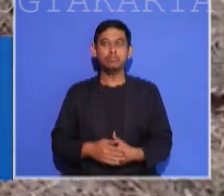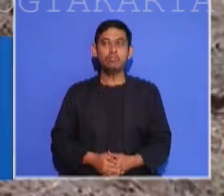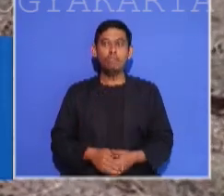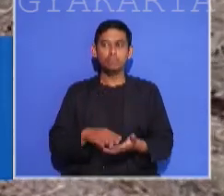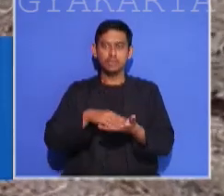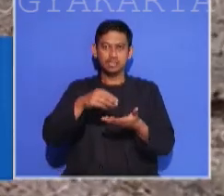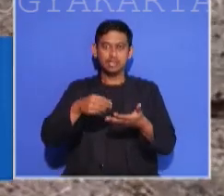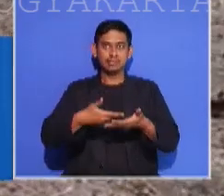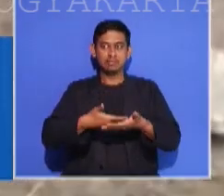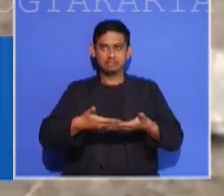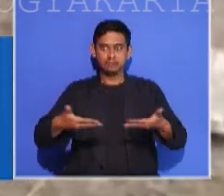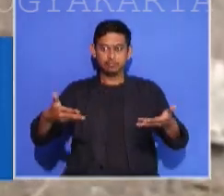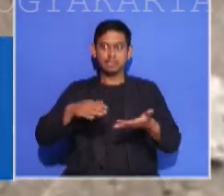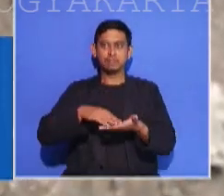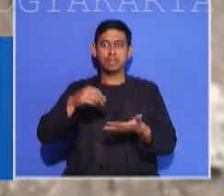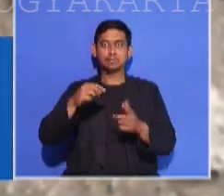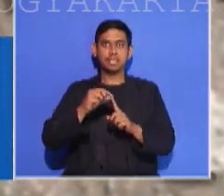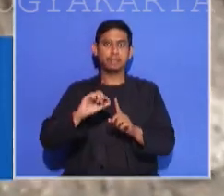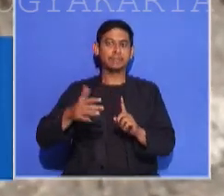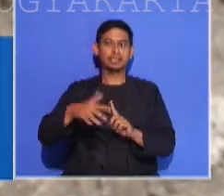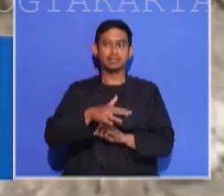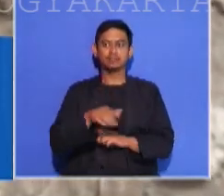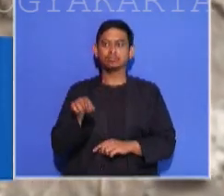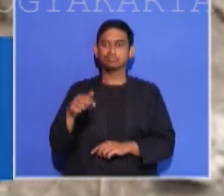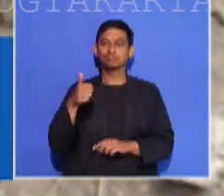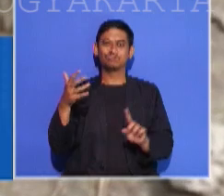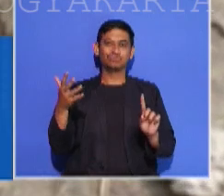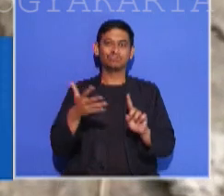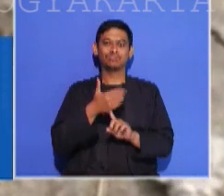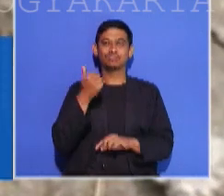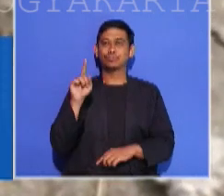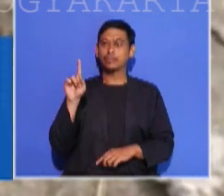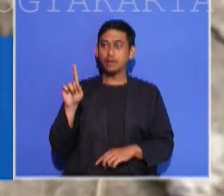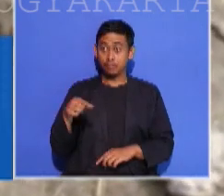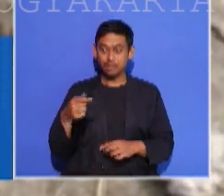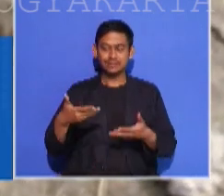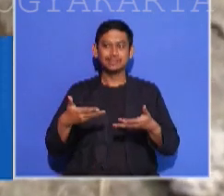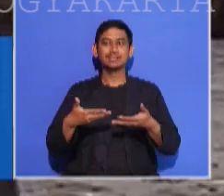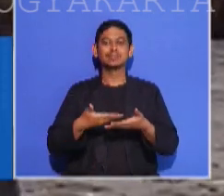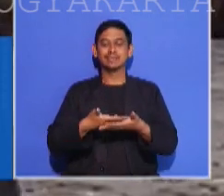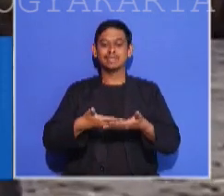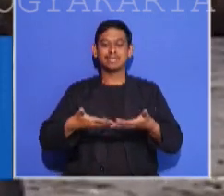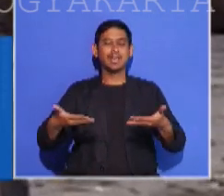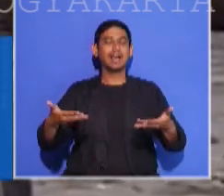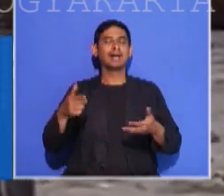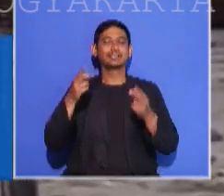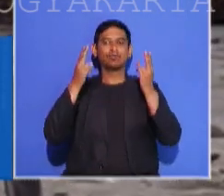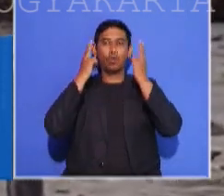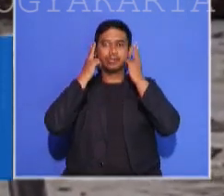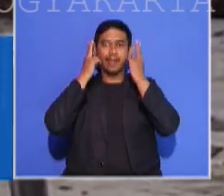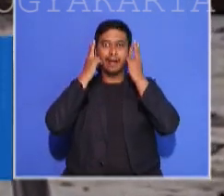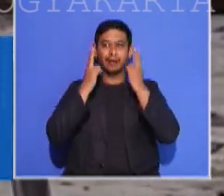lahan ingkang dipun garap menika sak perangan ageng mujudaken Sultan Kron. Lahan pesisir kidul ingkang mujudaken Siti